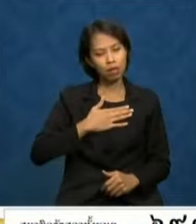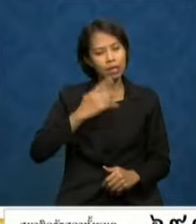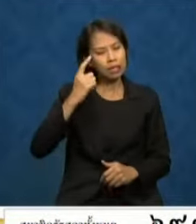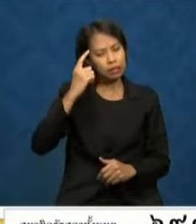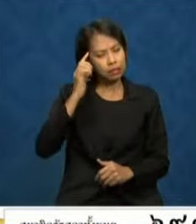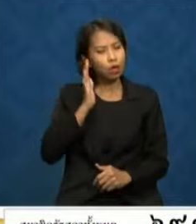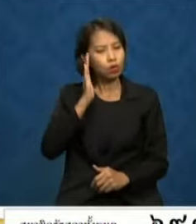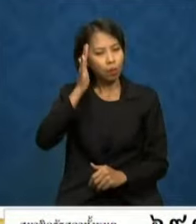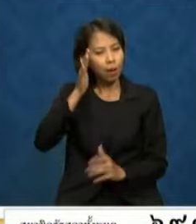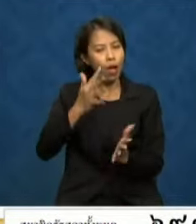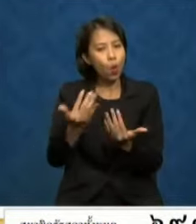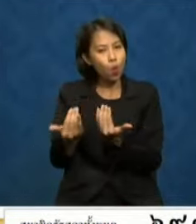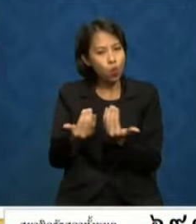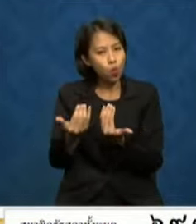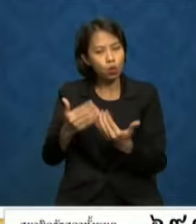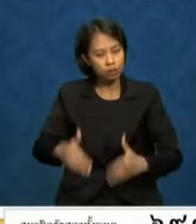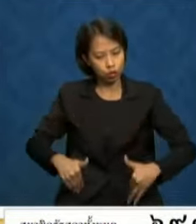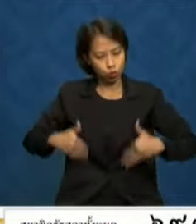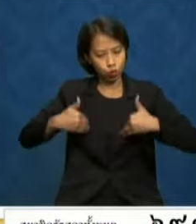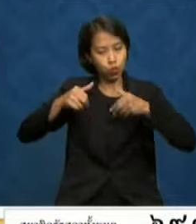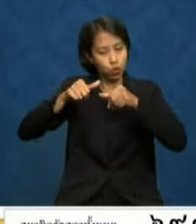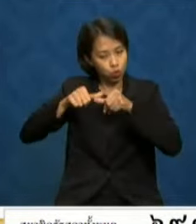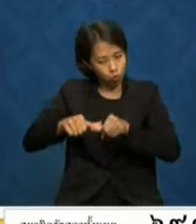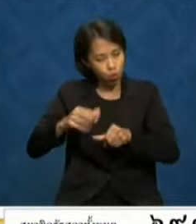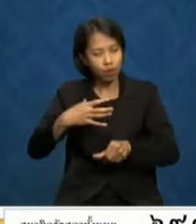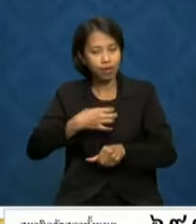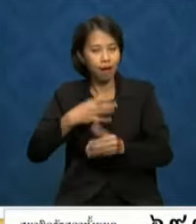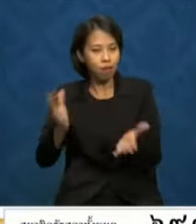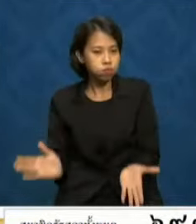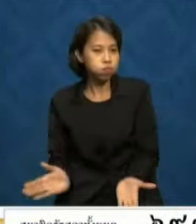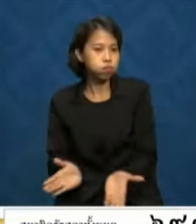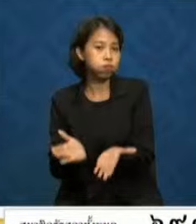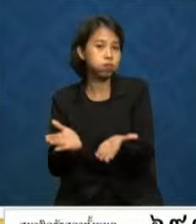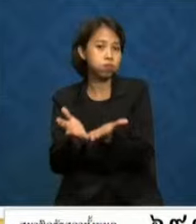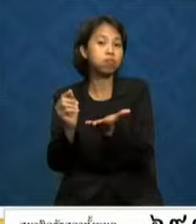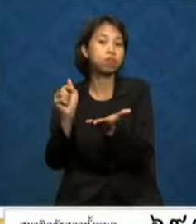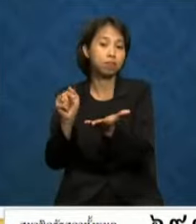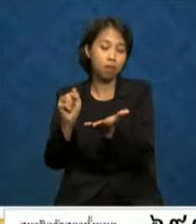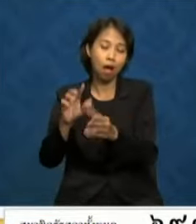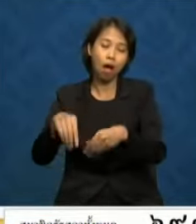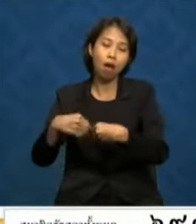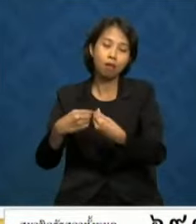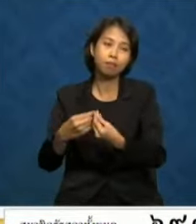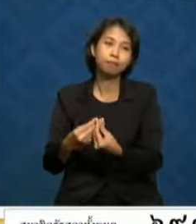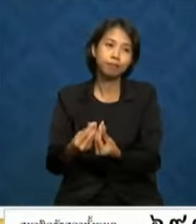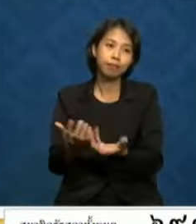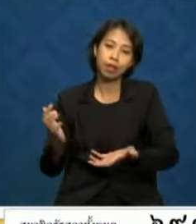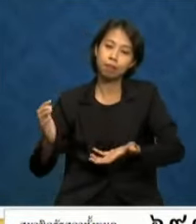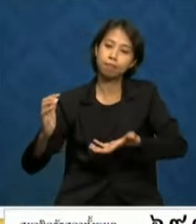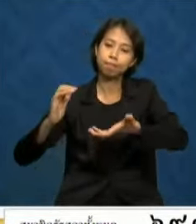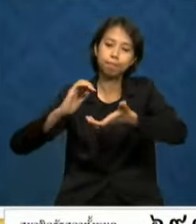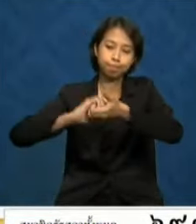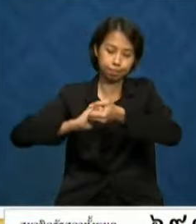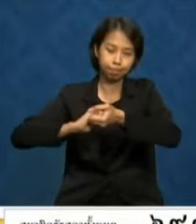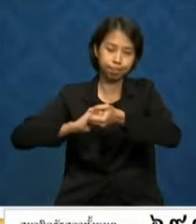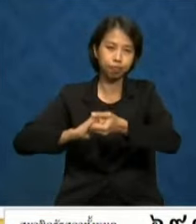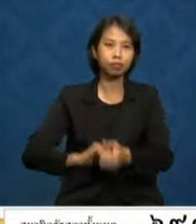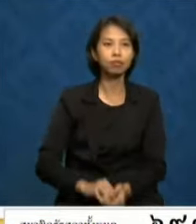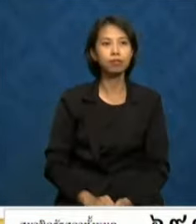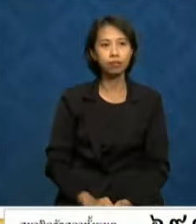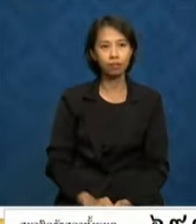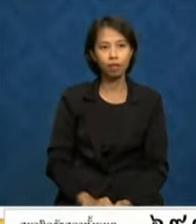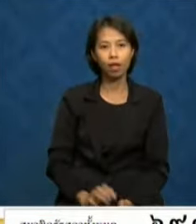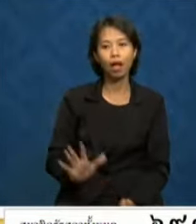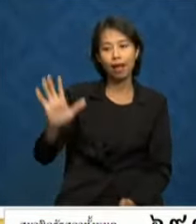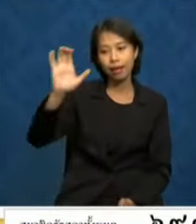ราจะอยู่ต่อและส่งเสริมความยั่งยืนนะครับเพื่อสร้างความเข้มแข็งร่วมกันนะครับในโลกโดยเฉพ